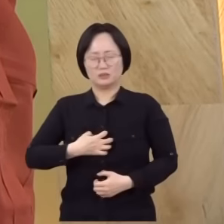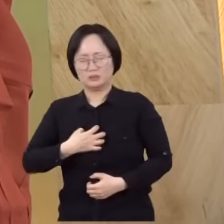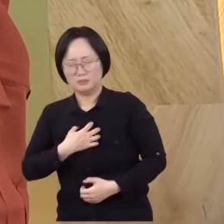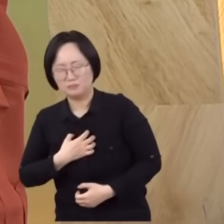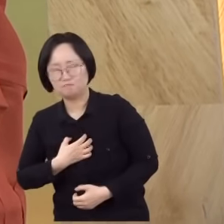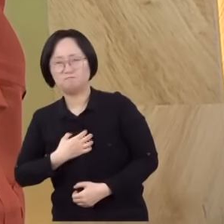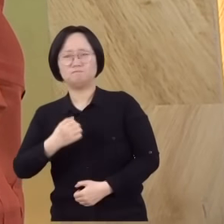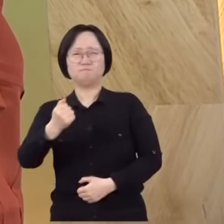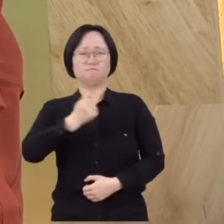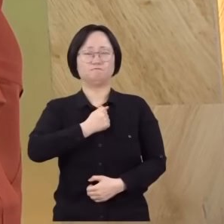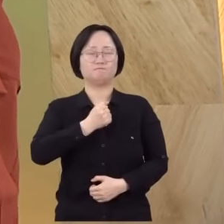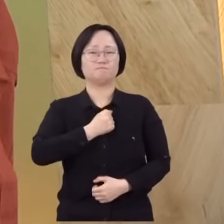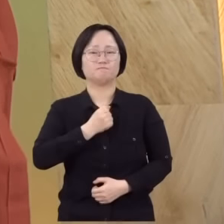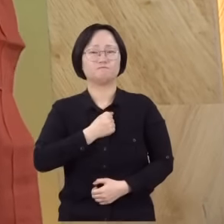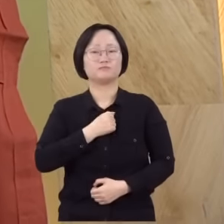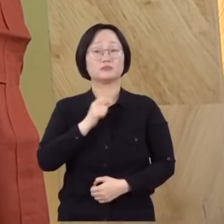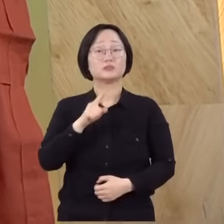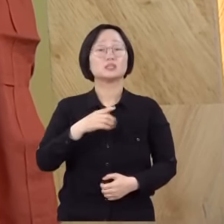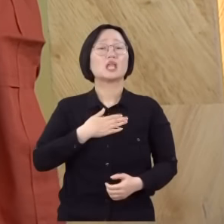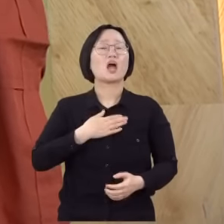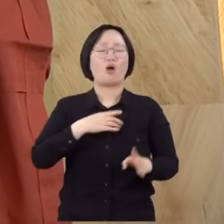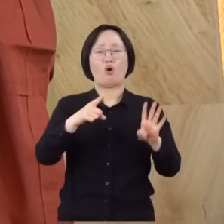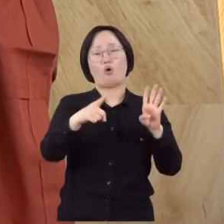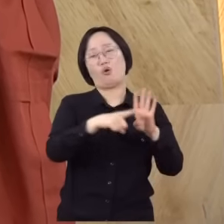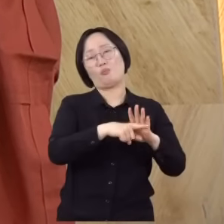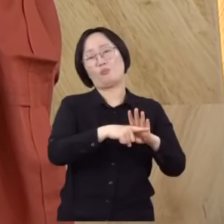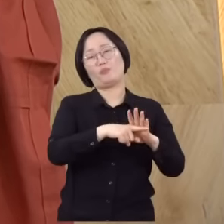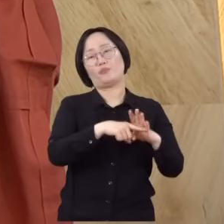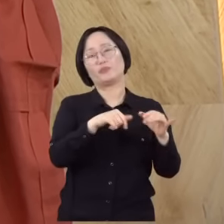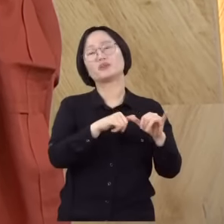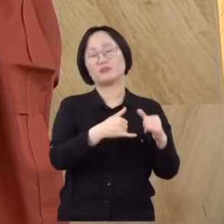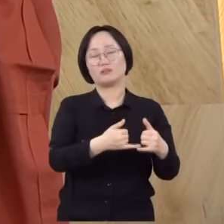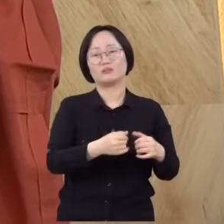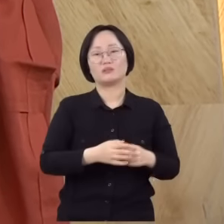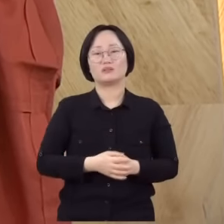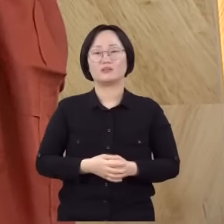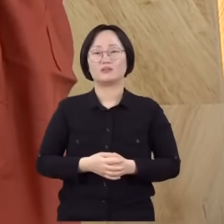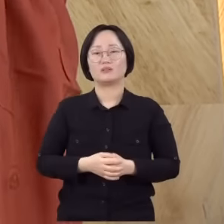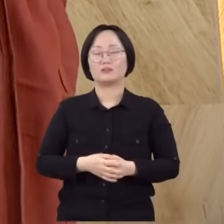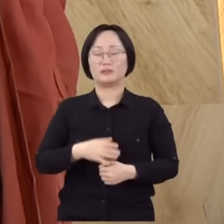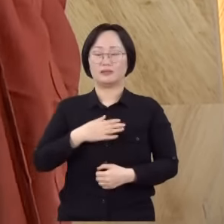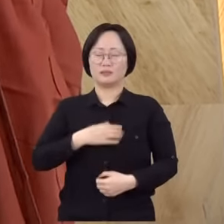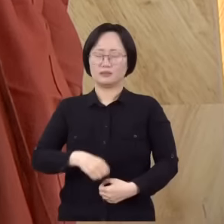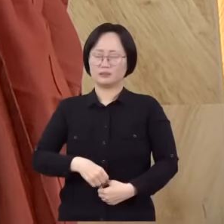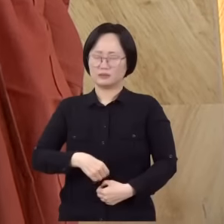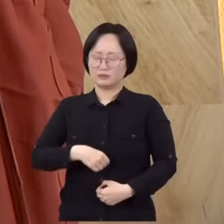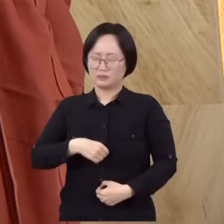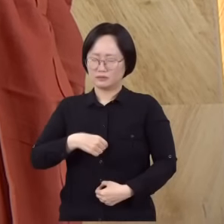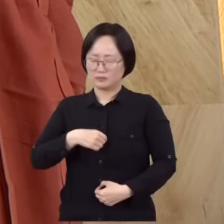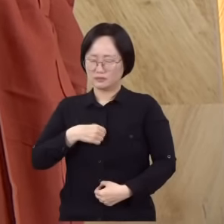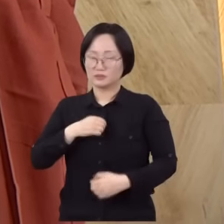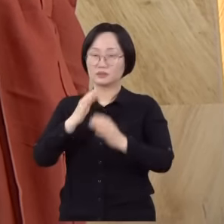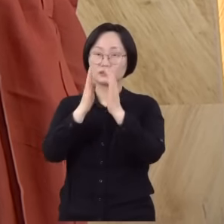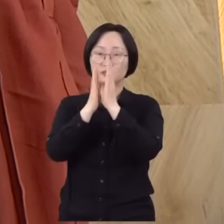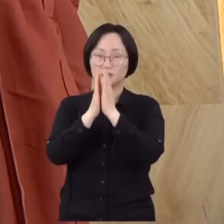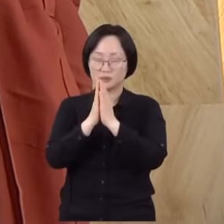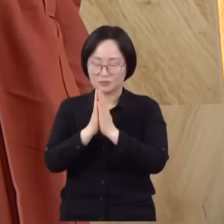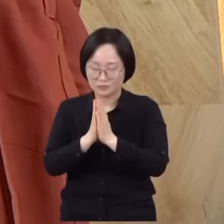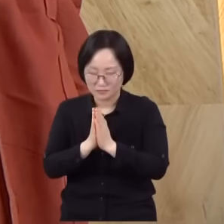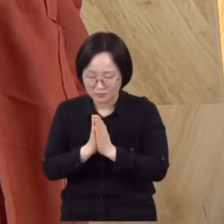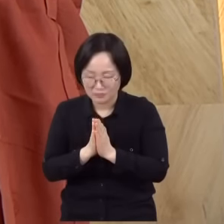내가 간절히 정성스럽게 부처님께 염불하고 기도하면서 마음 공부를